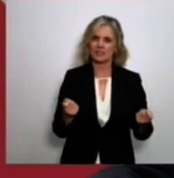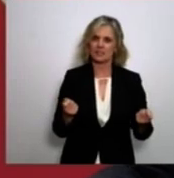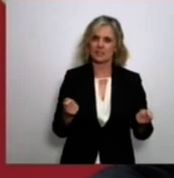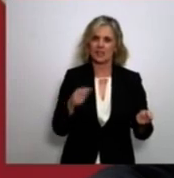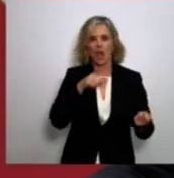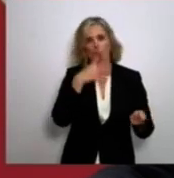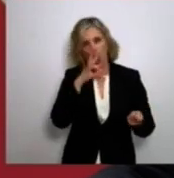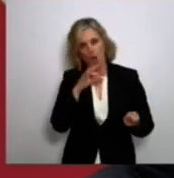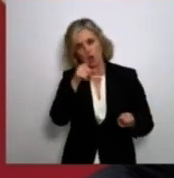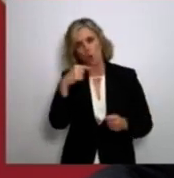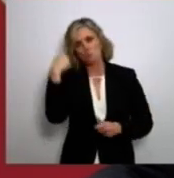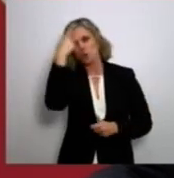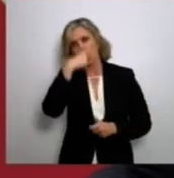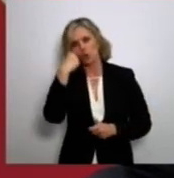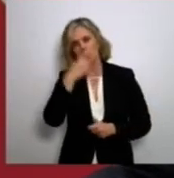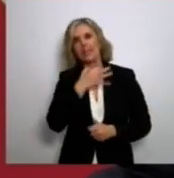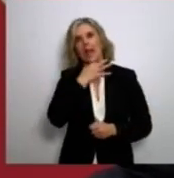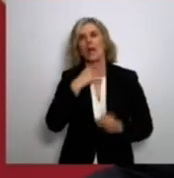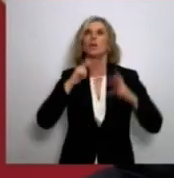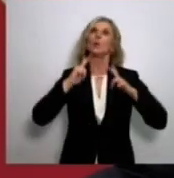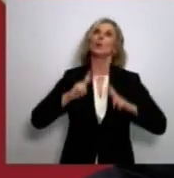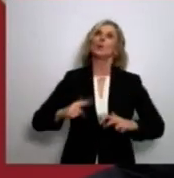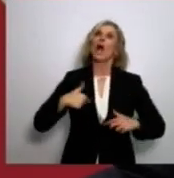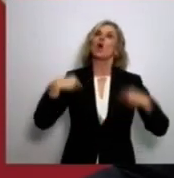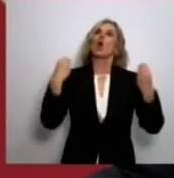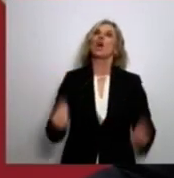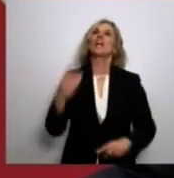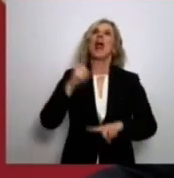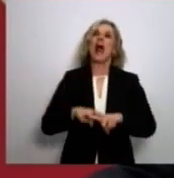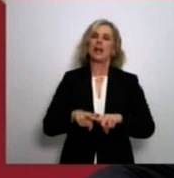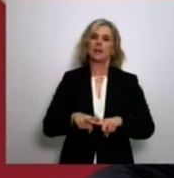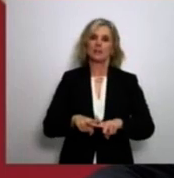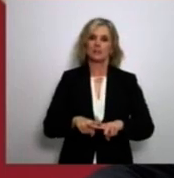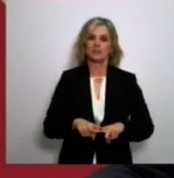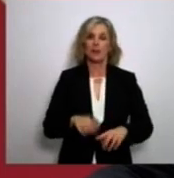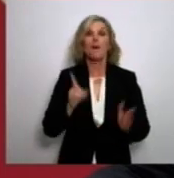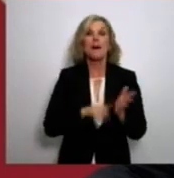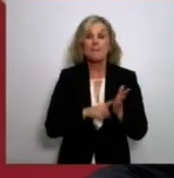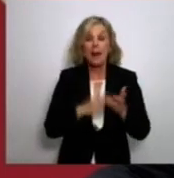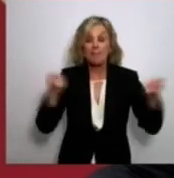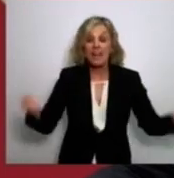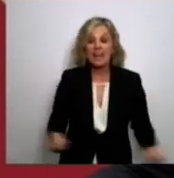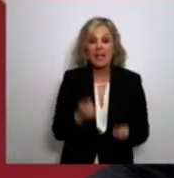Έλληνας. Το έκανε επειδή πίστευε ότι είναι το δίκαιο και το σωστό.